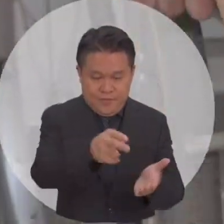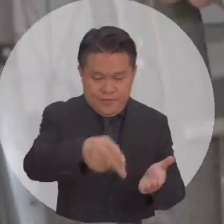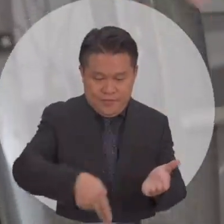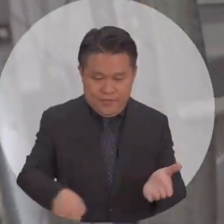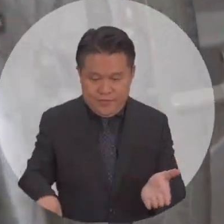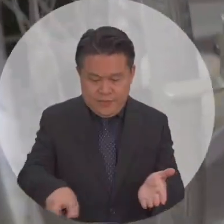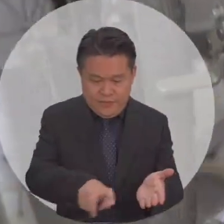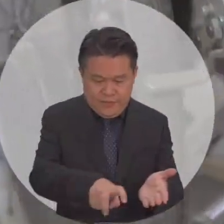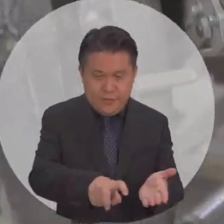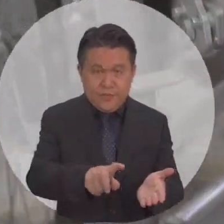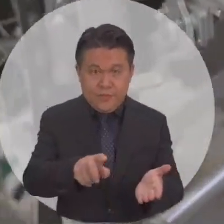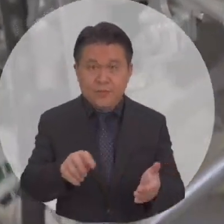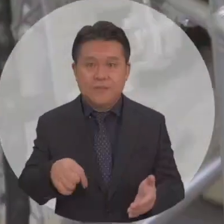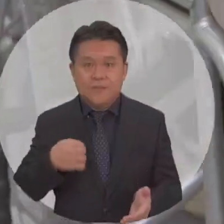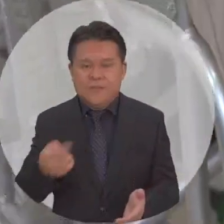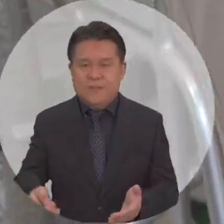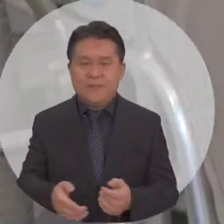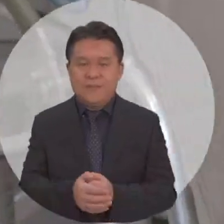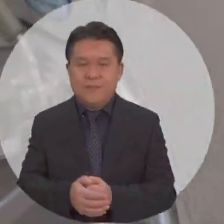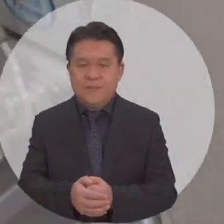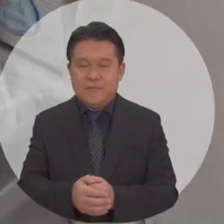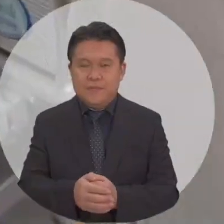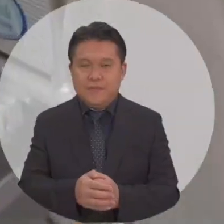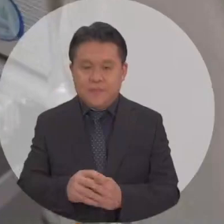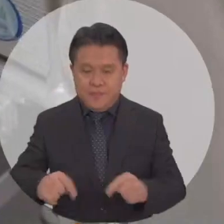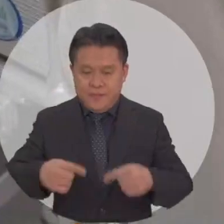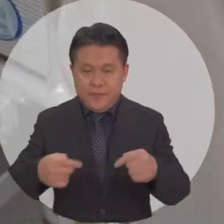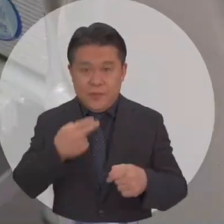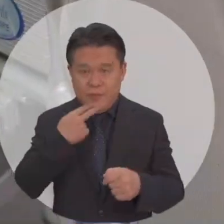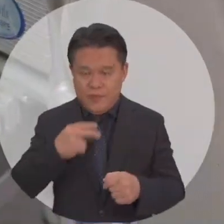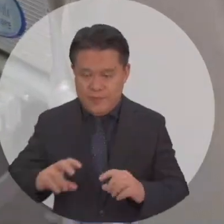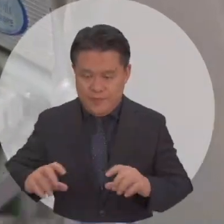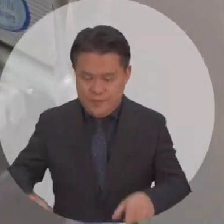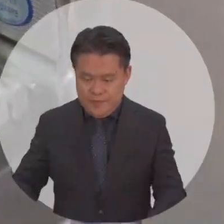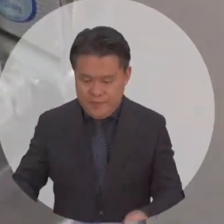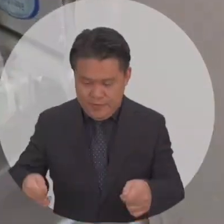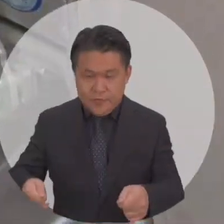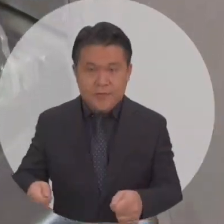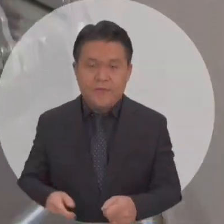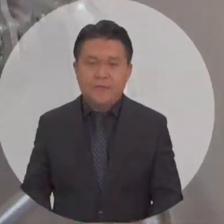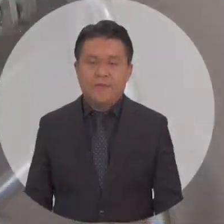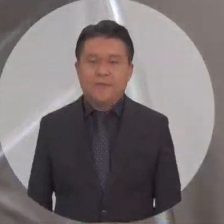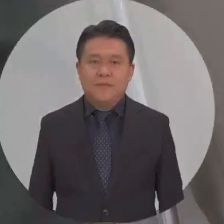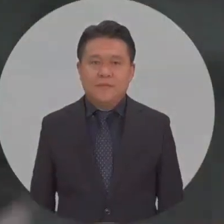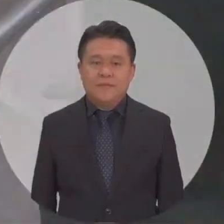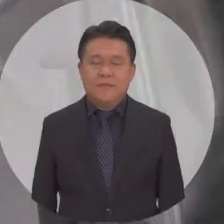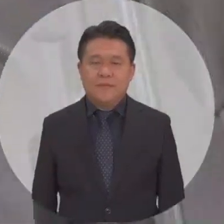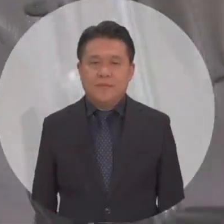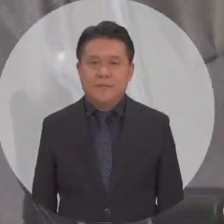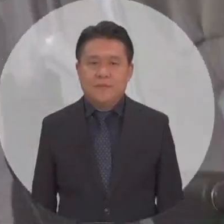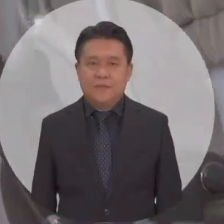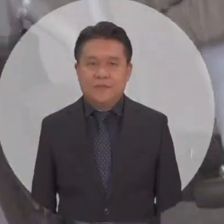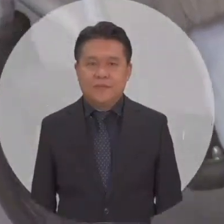오른쪽 침대 끝에 맞춰 나란히 놓고 휠체어가 움직이지 않도록 고정시킵니다.